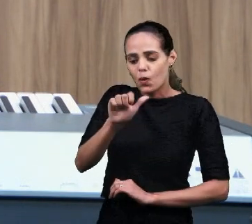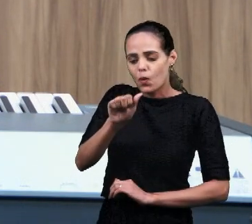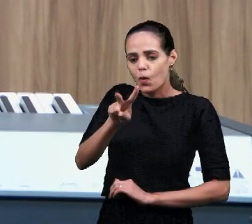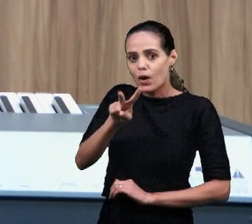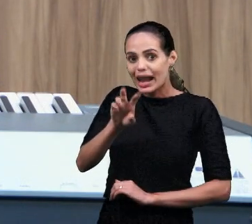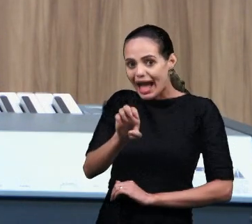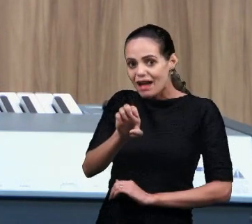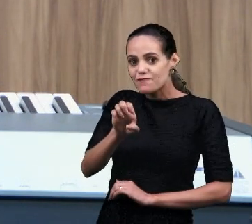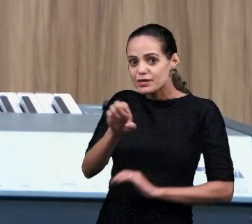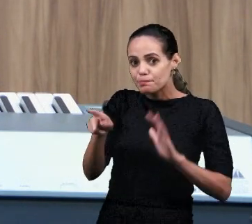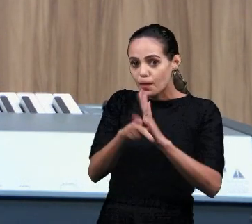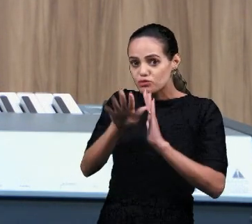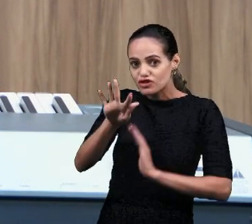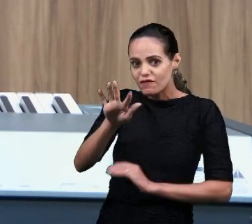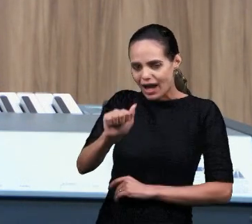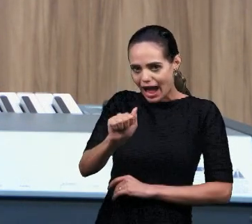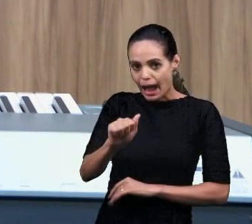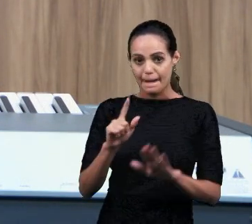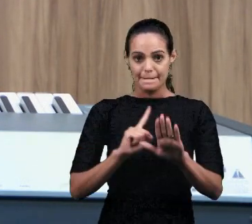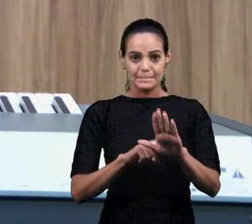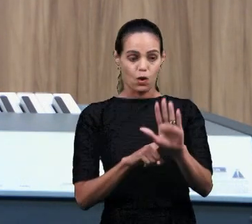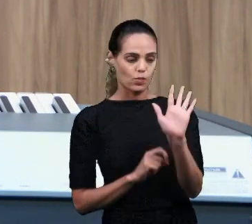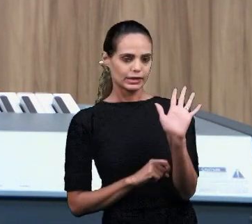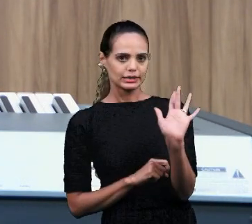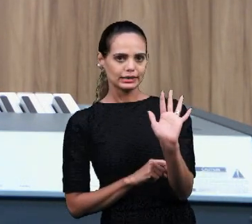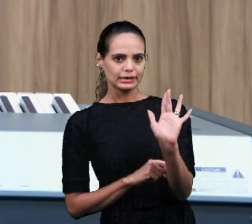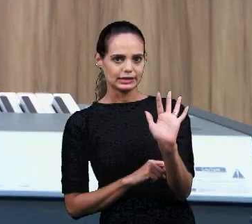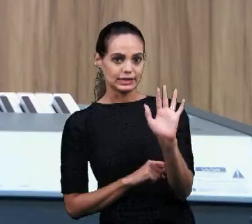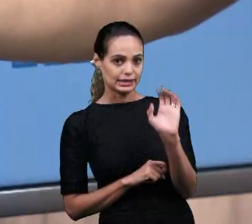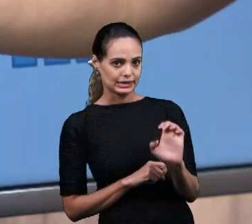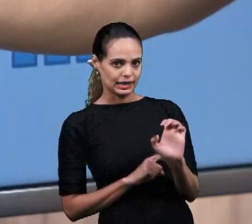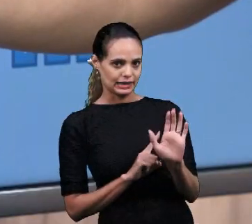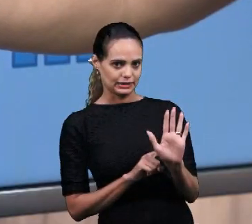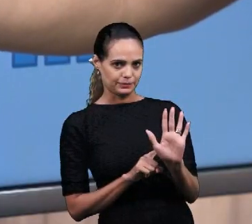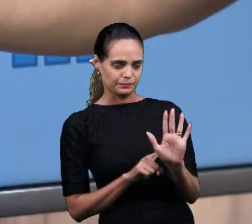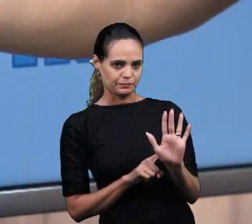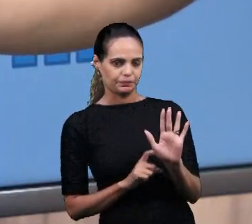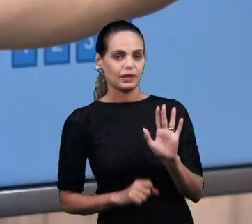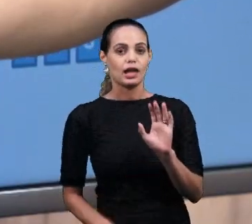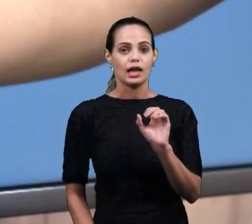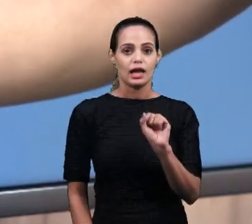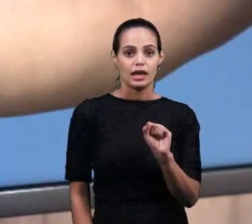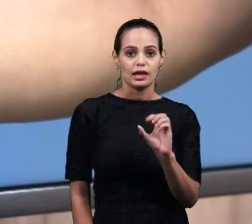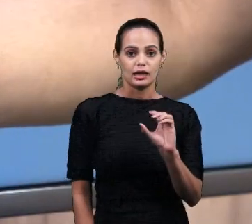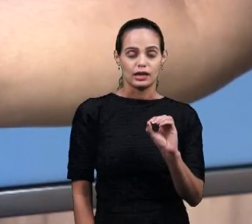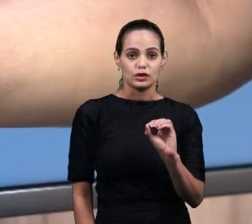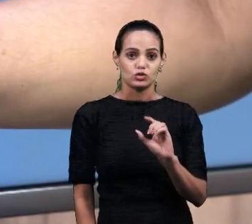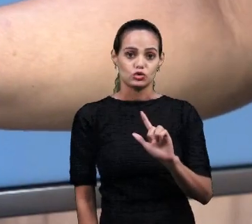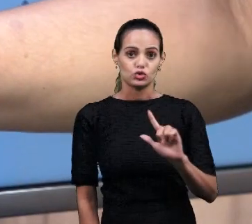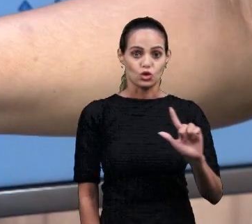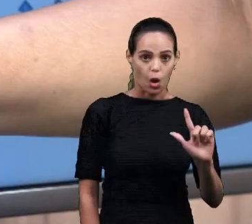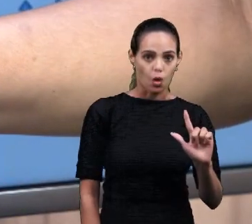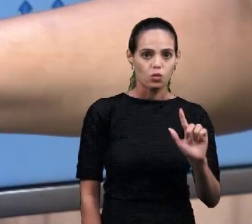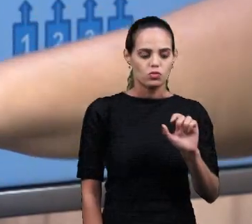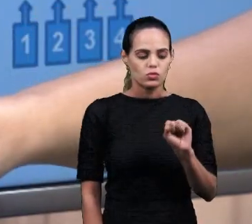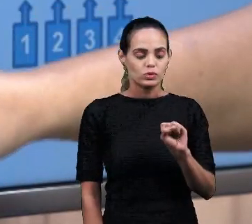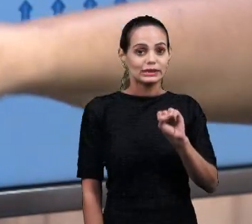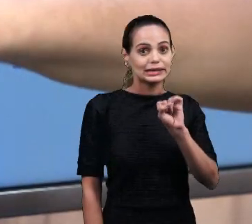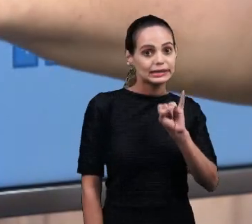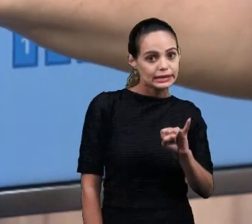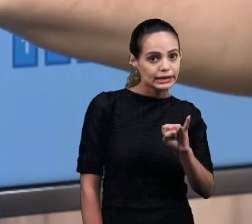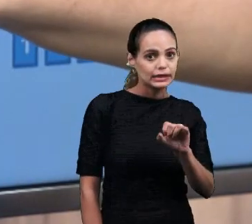main gauche. Nous avons le premier Sol, Si, Ré, 4 tons pour